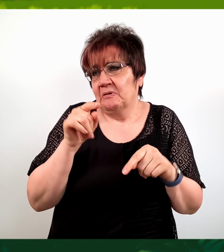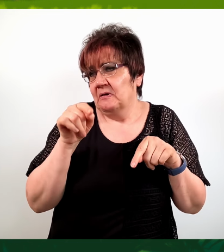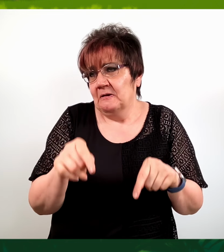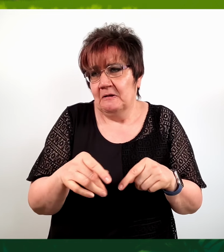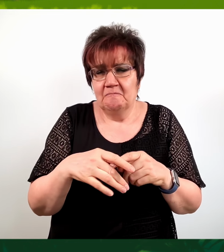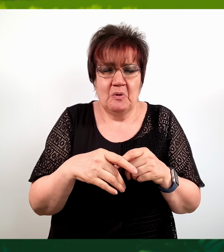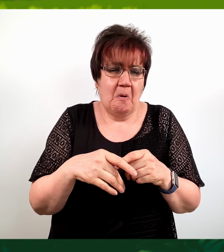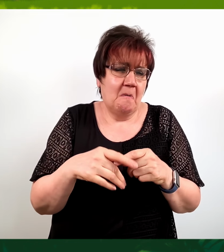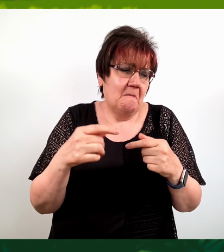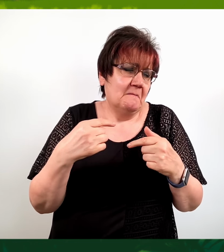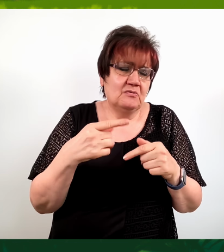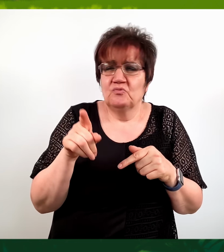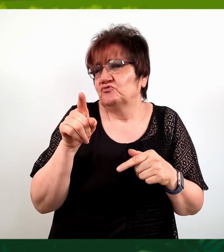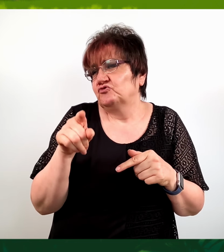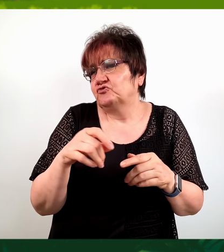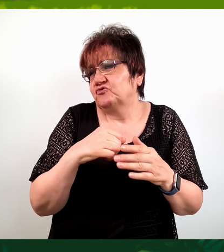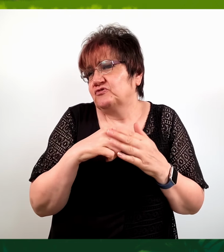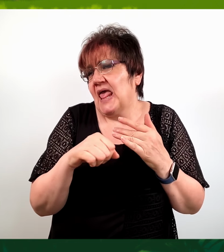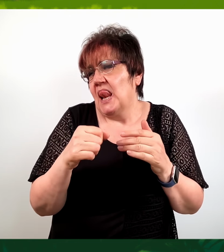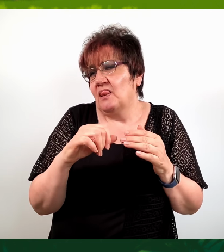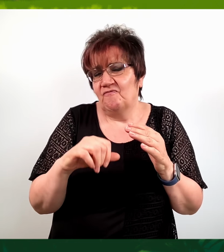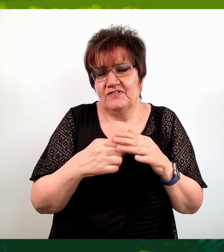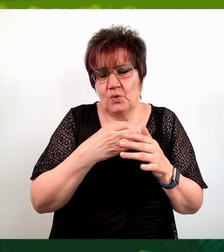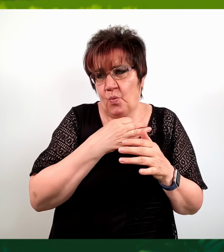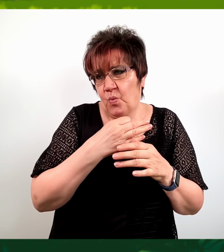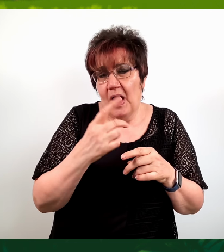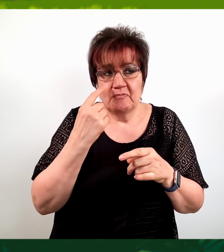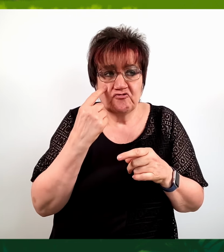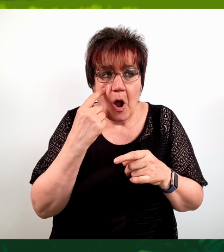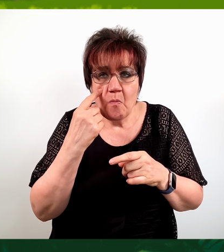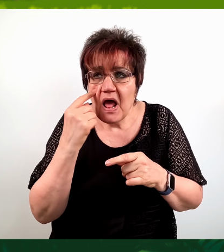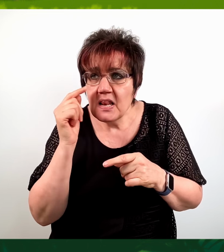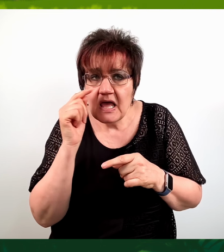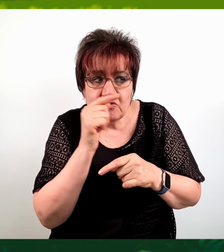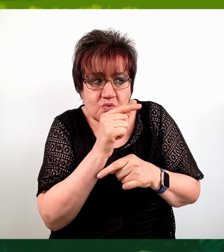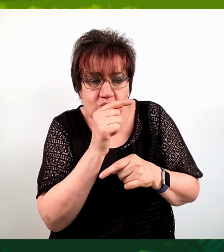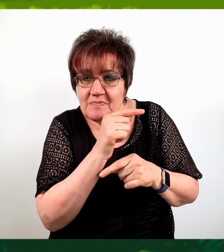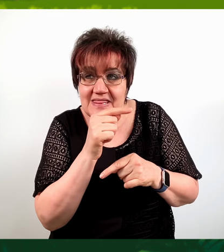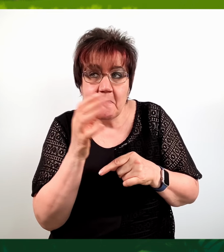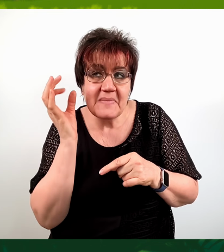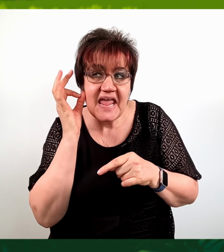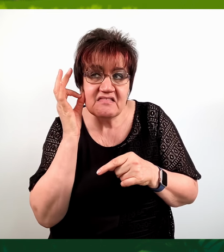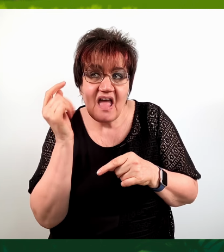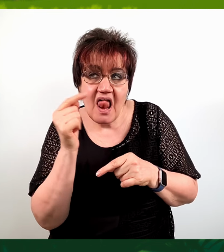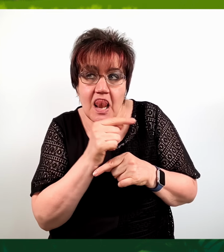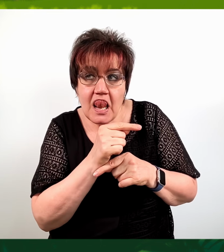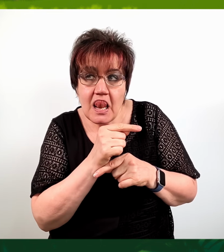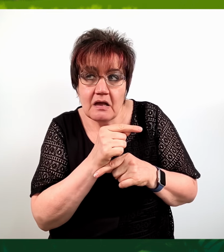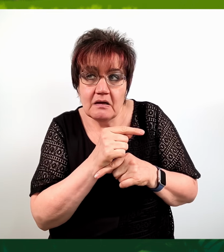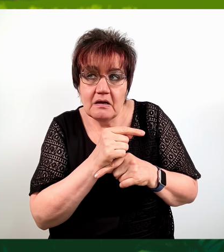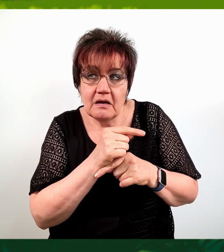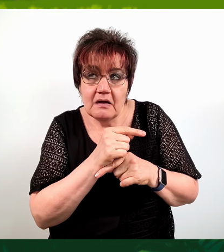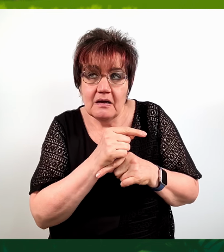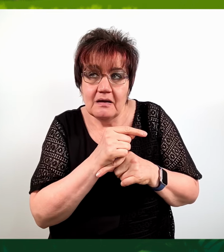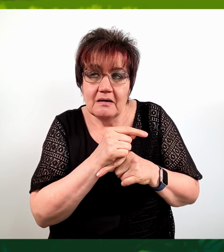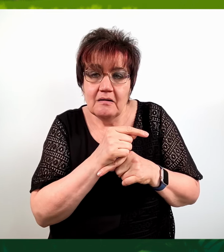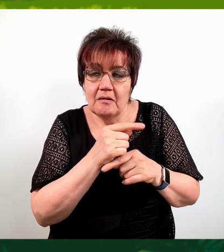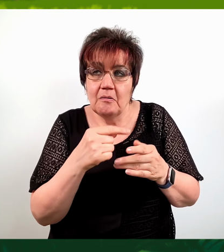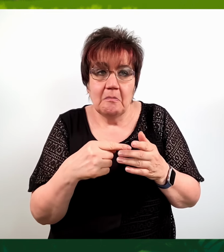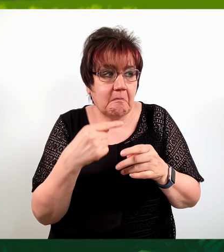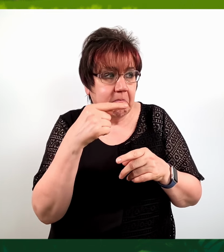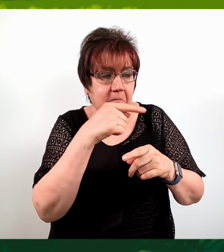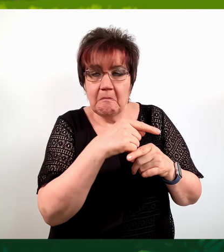mich doch gar nicht zwischen euren Zähnen. Aber schaut dort drüben, die Mädchen! und er zeigt auf